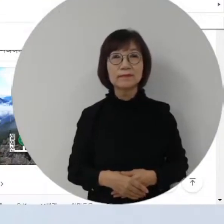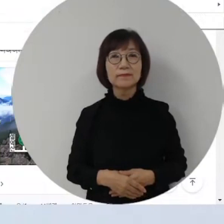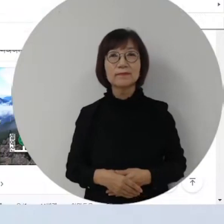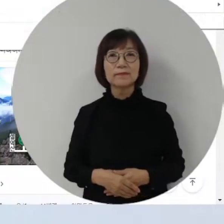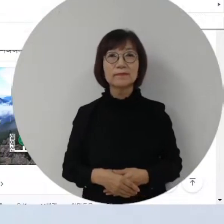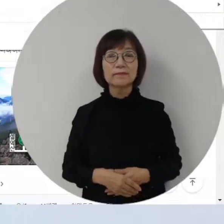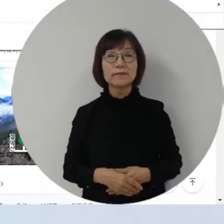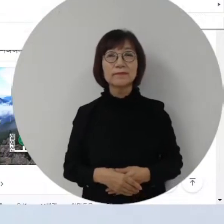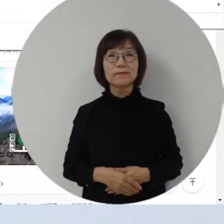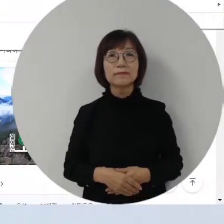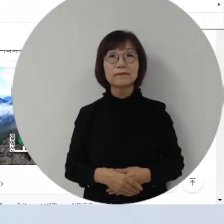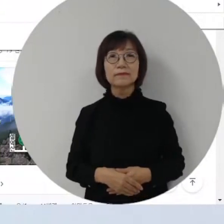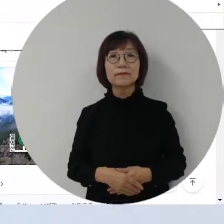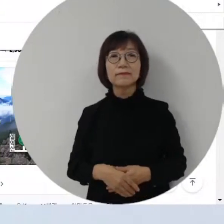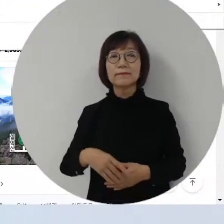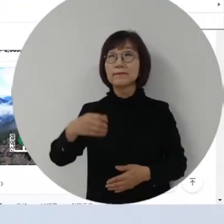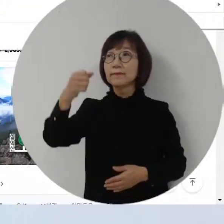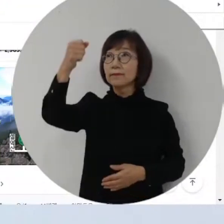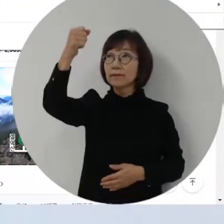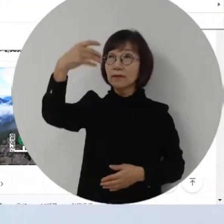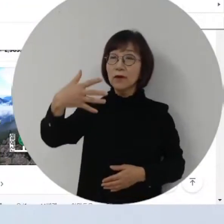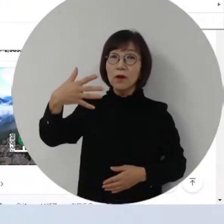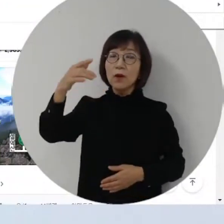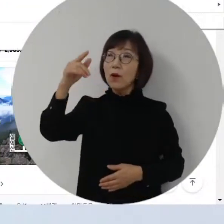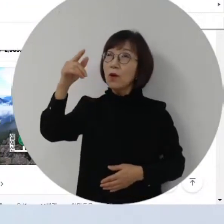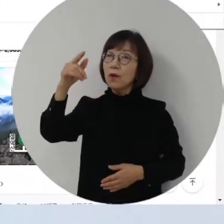그러면 이 방문 기록 들어가 줍니다. 클릭.